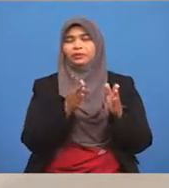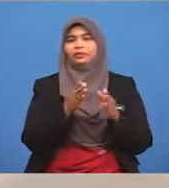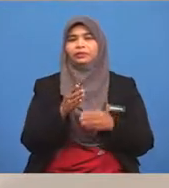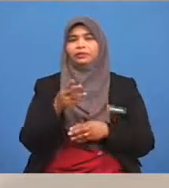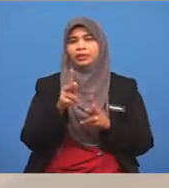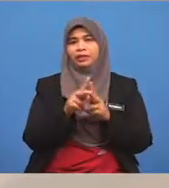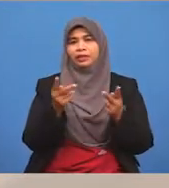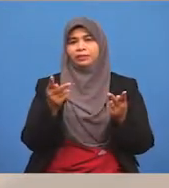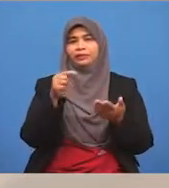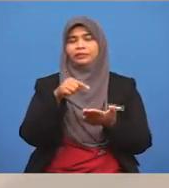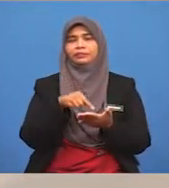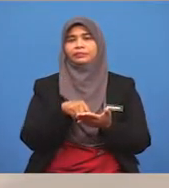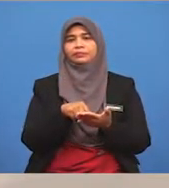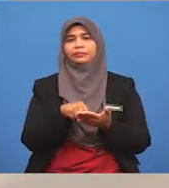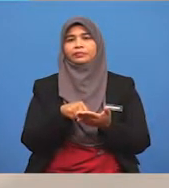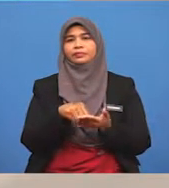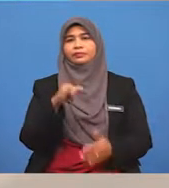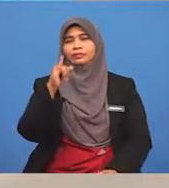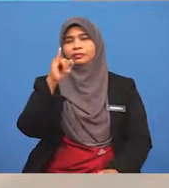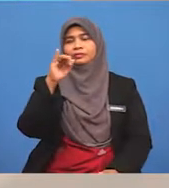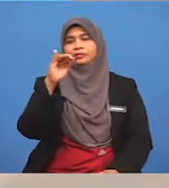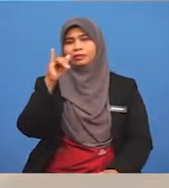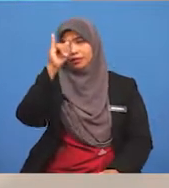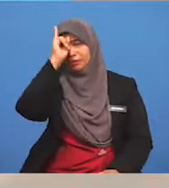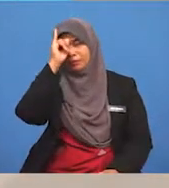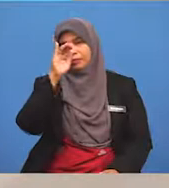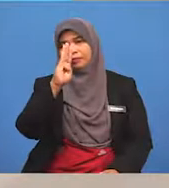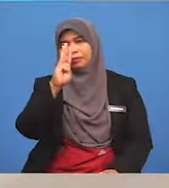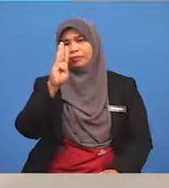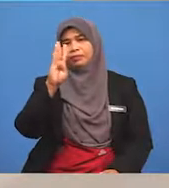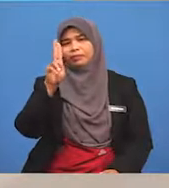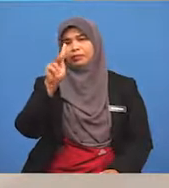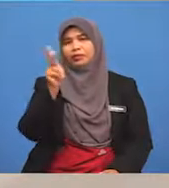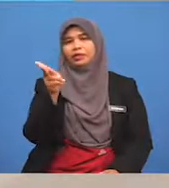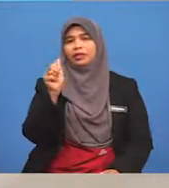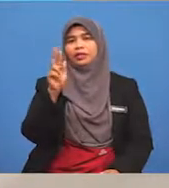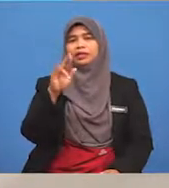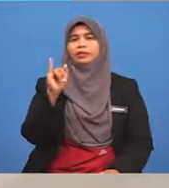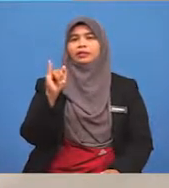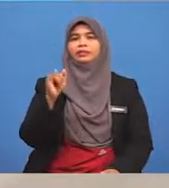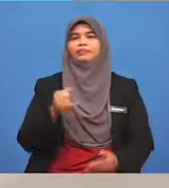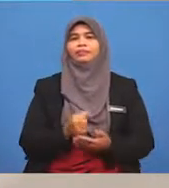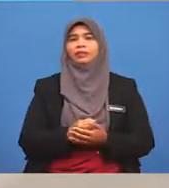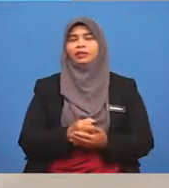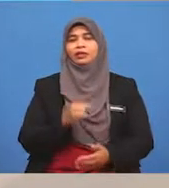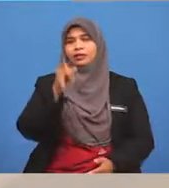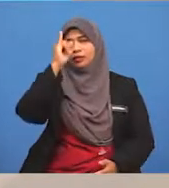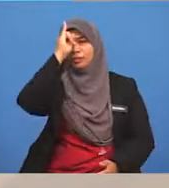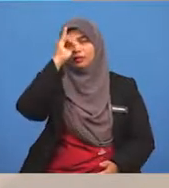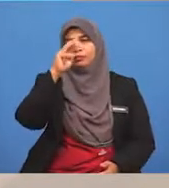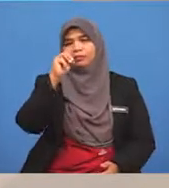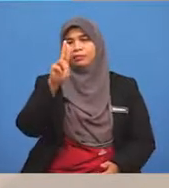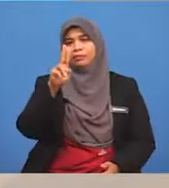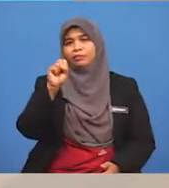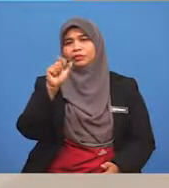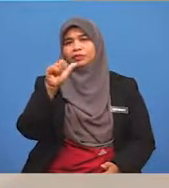ini. Imam Bukhari, penyusun bagi Sahih Al-Bukhari. Imam Muslim,